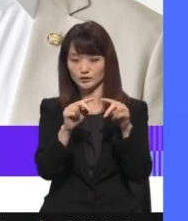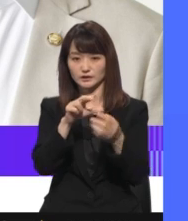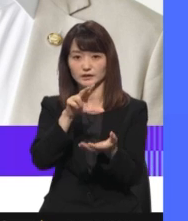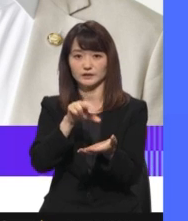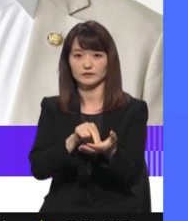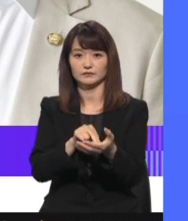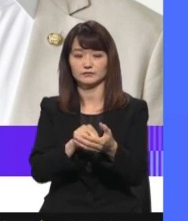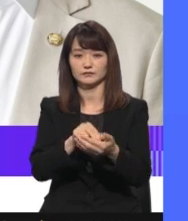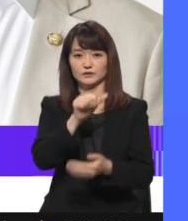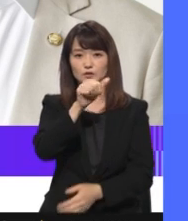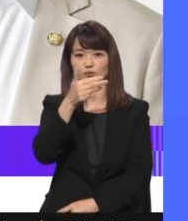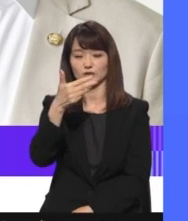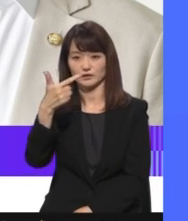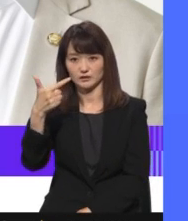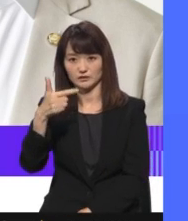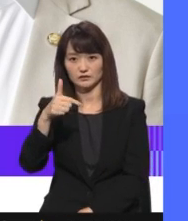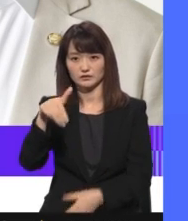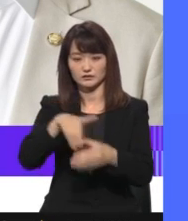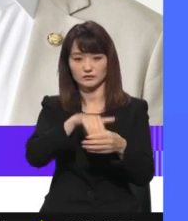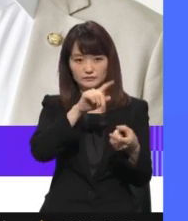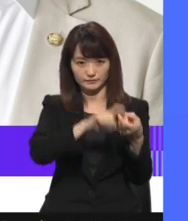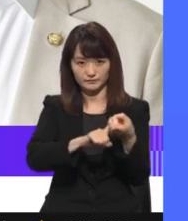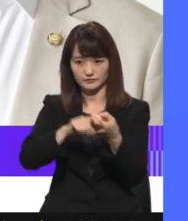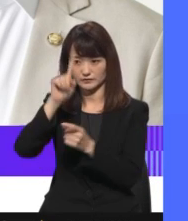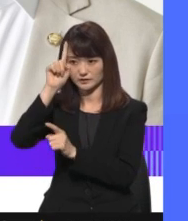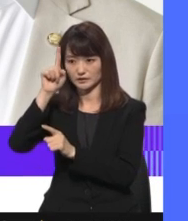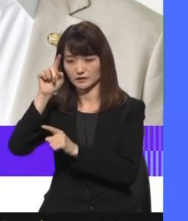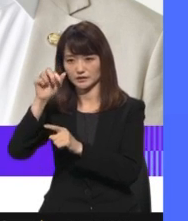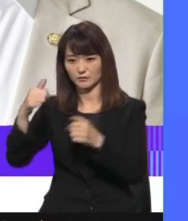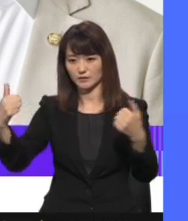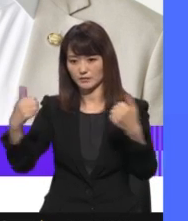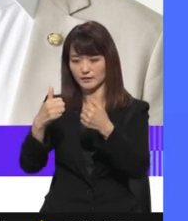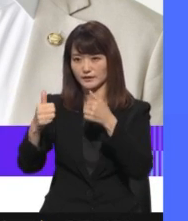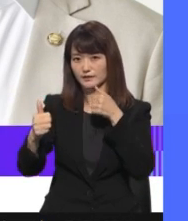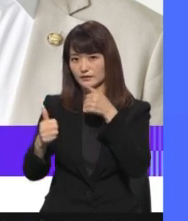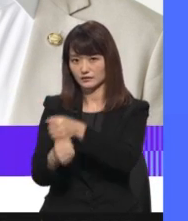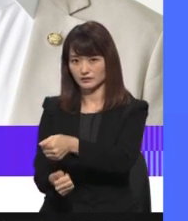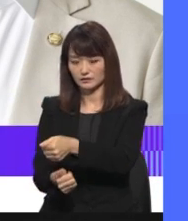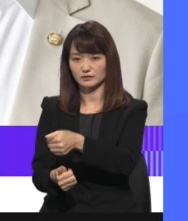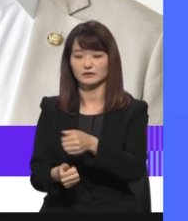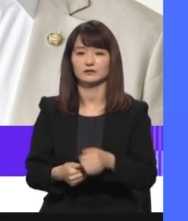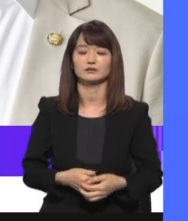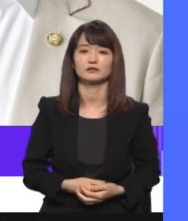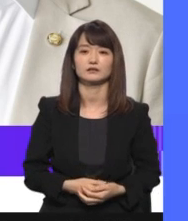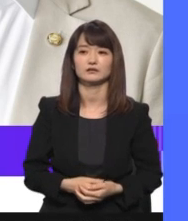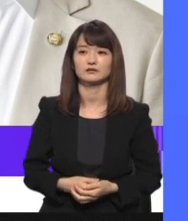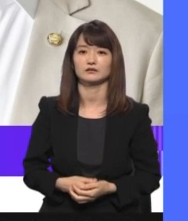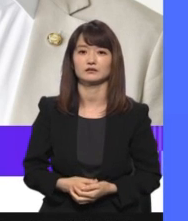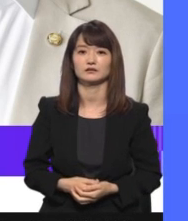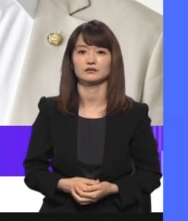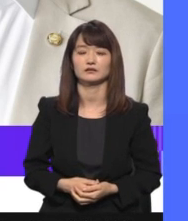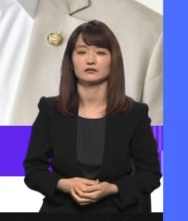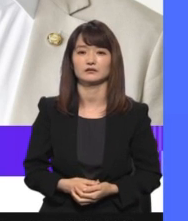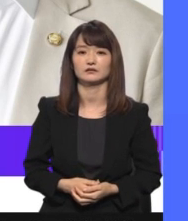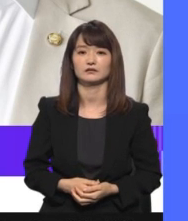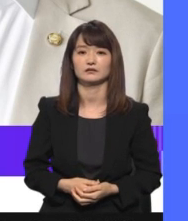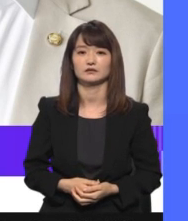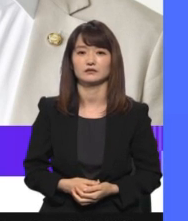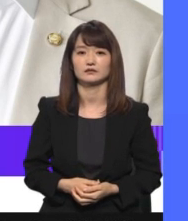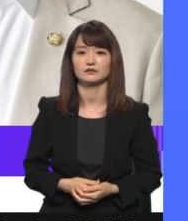586 침 문 그리고 이제 명을 넘어 옵니다 그래서 이제 명 의원을 넘어서 라는 것 때문에